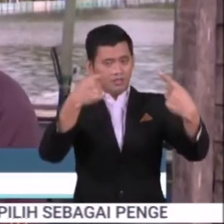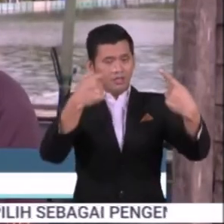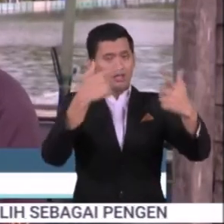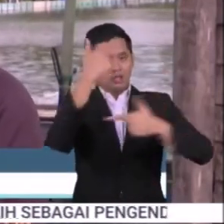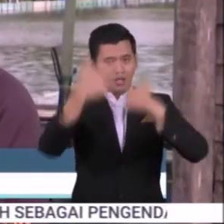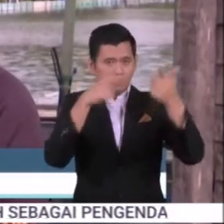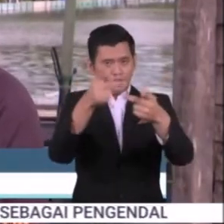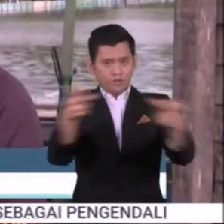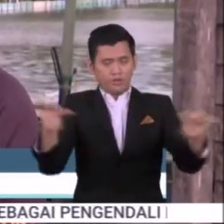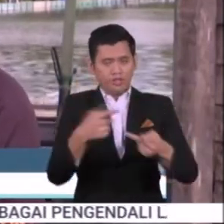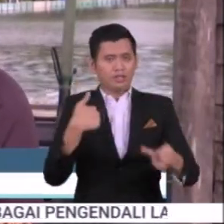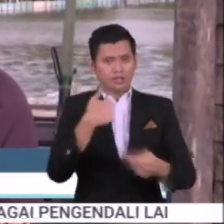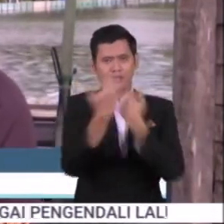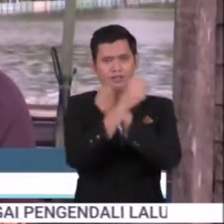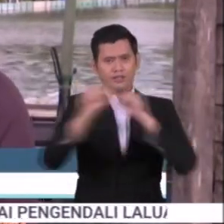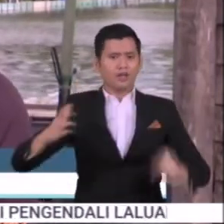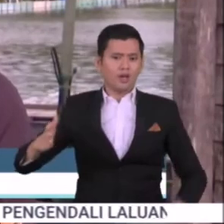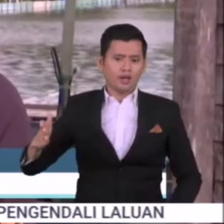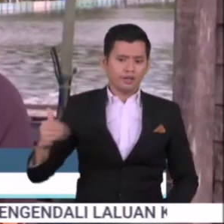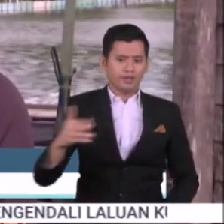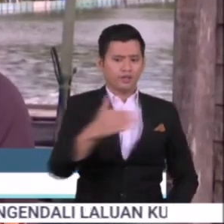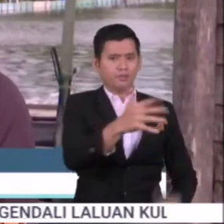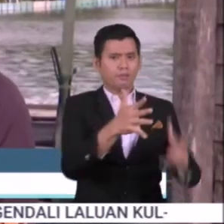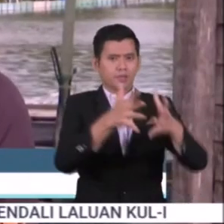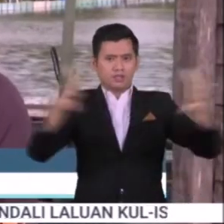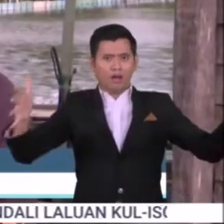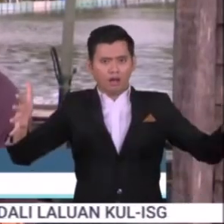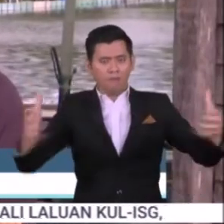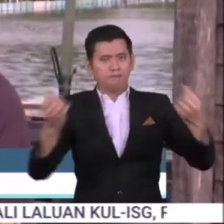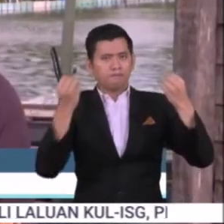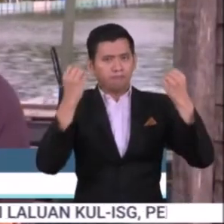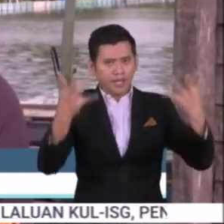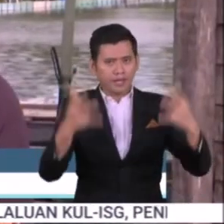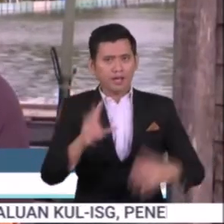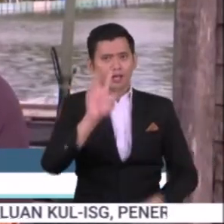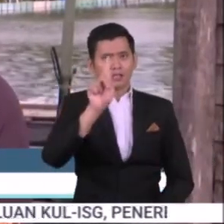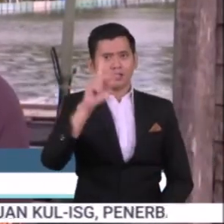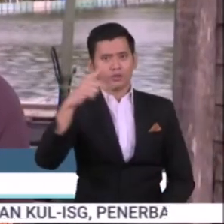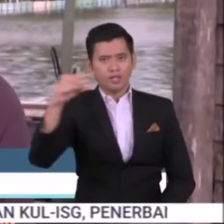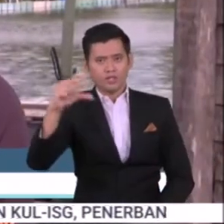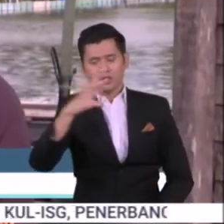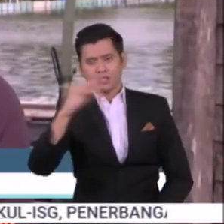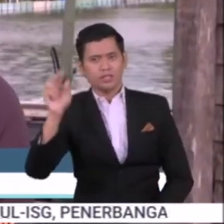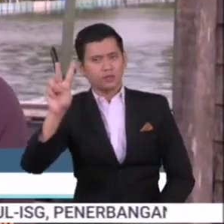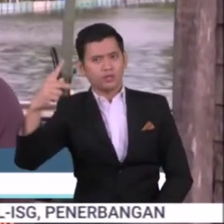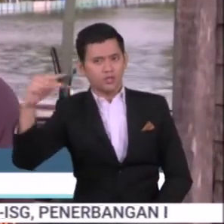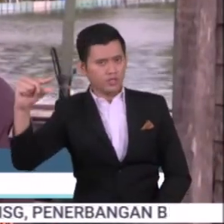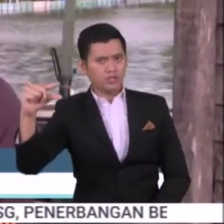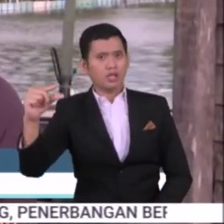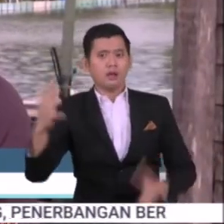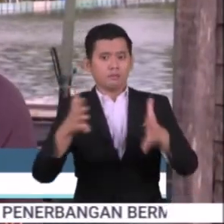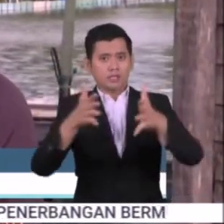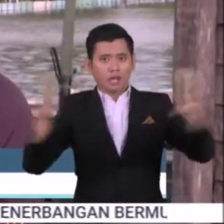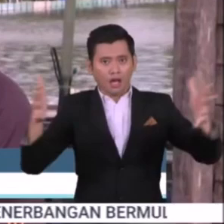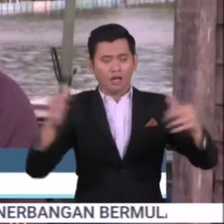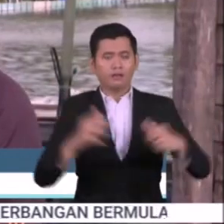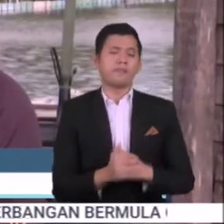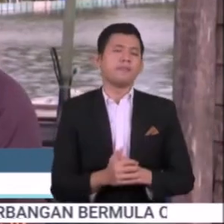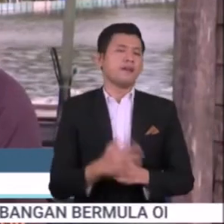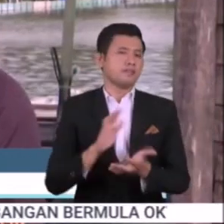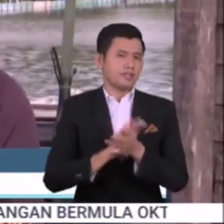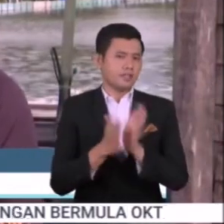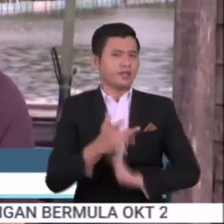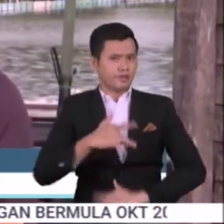memang sediakan ikan besar-besar dalam ni. Ikan semua atas kilo, dua kilo. Jadi bila mereka main sini, mesti mereka nak